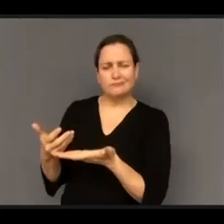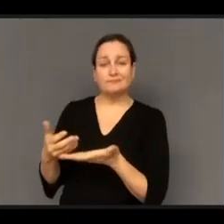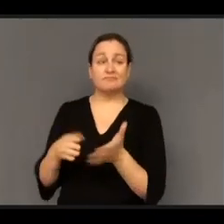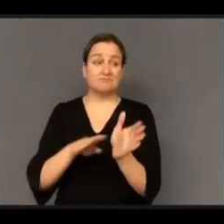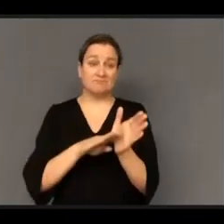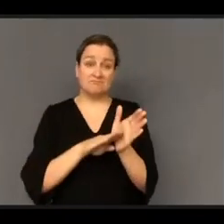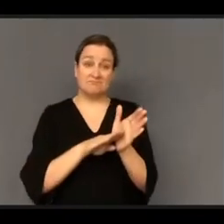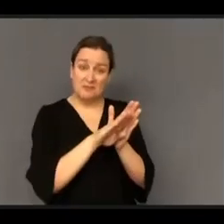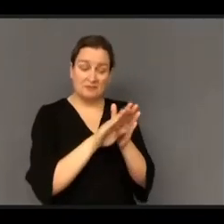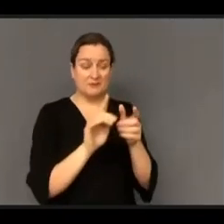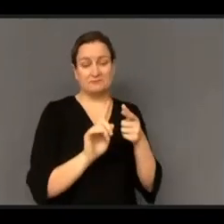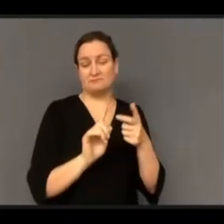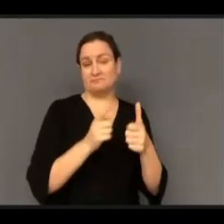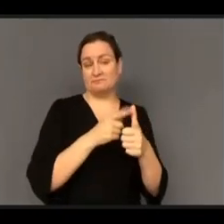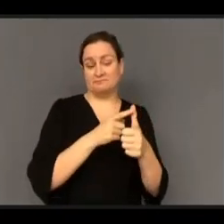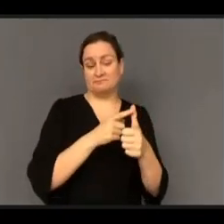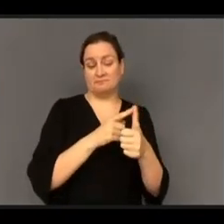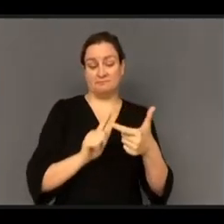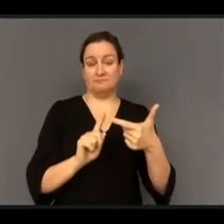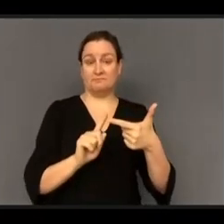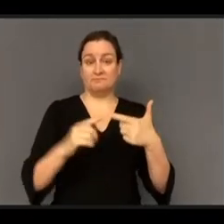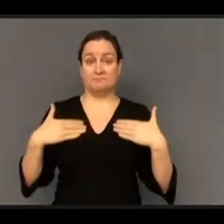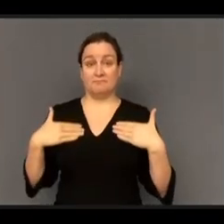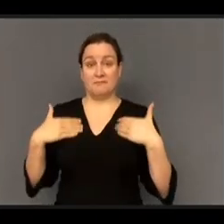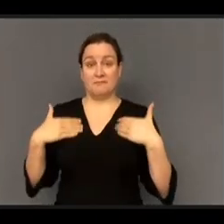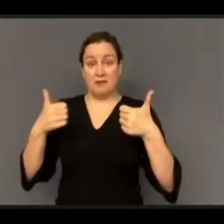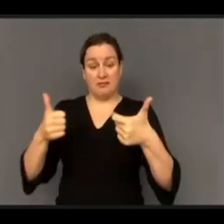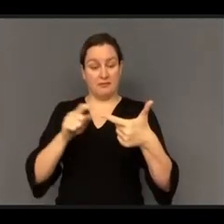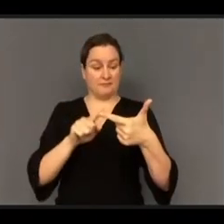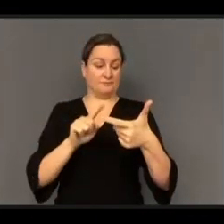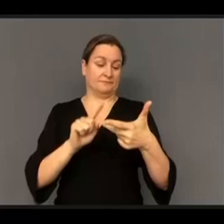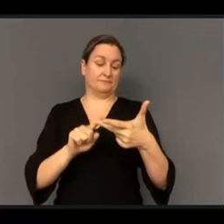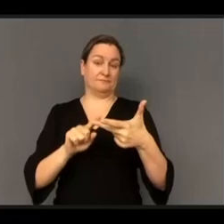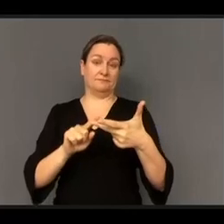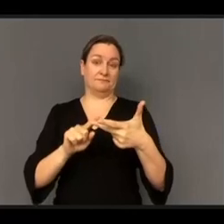類のさらなる発展のために不可欠です。